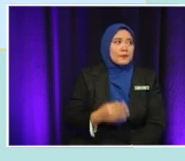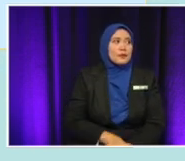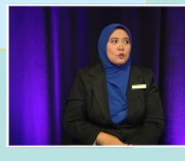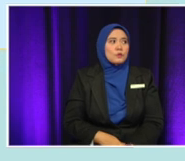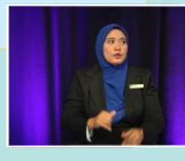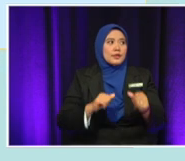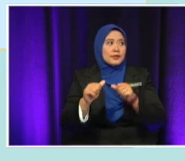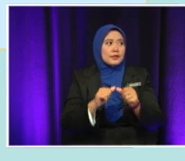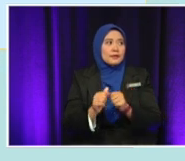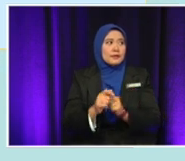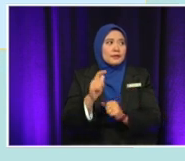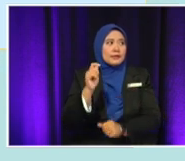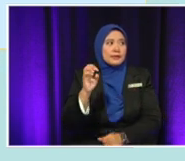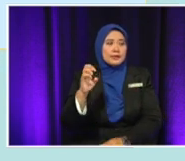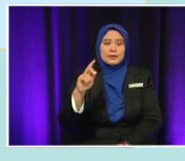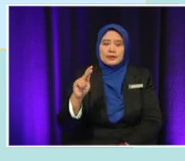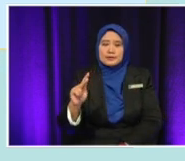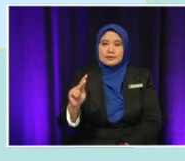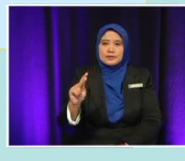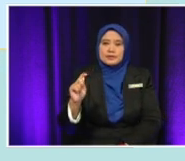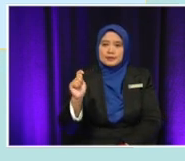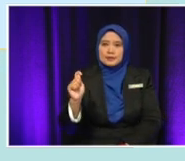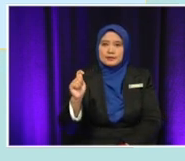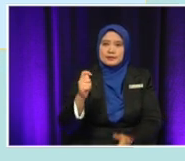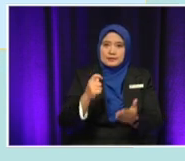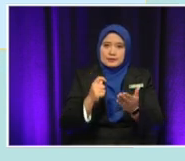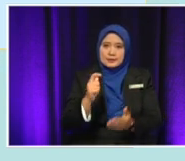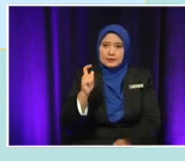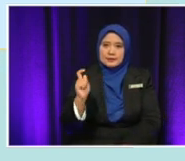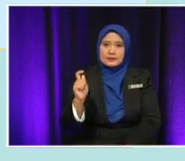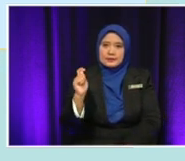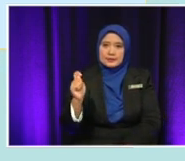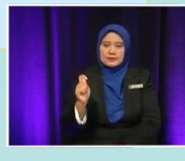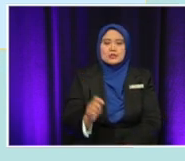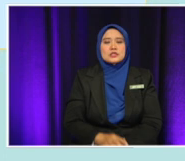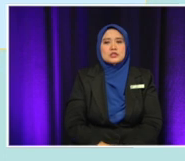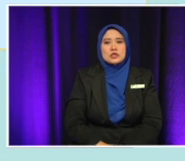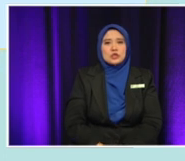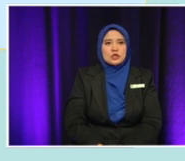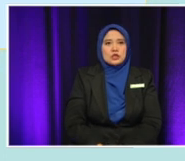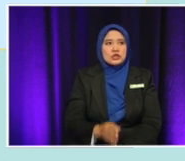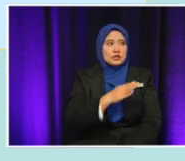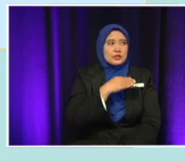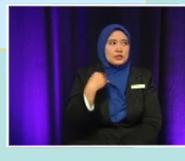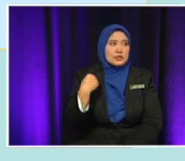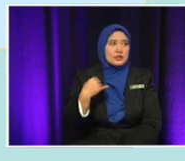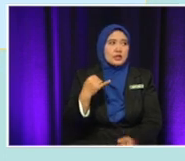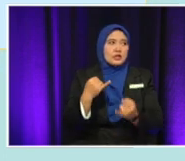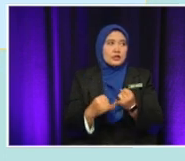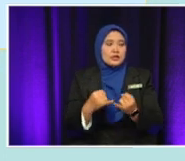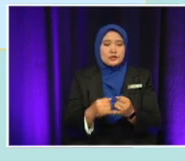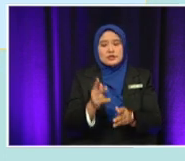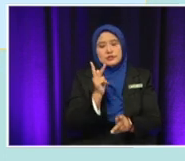jangan-jangan yang ikut kesesuaian dan hadis dari simpan hasil kerja jadi kita lihat ya di sini